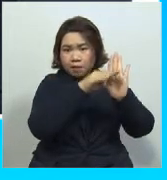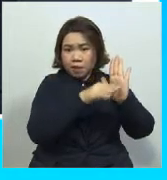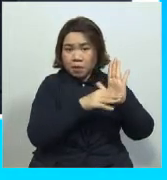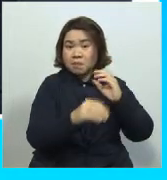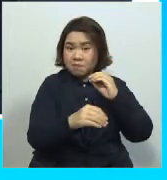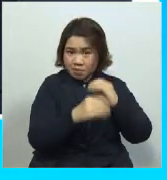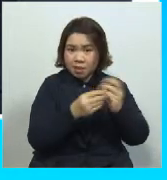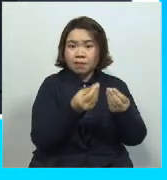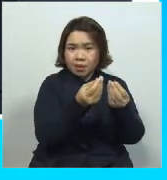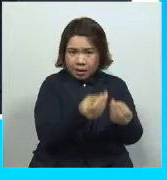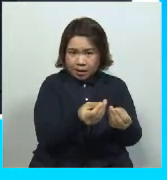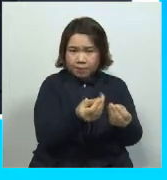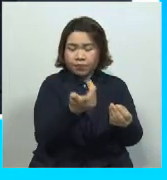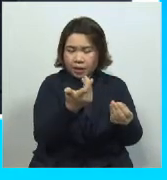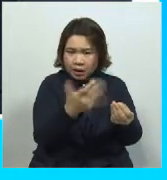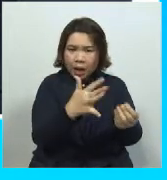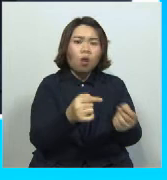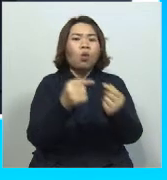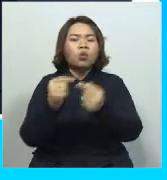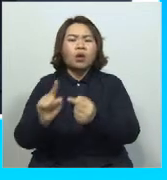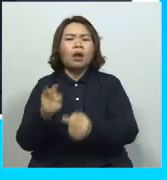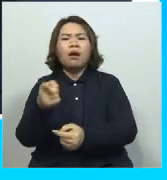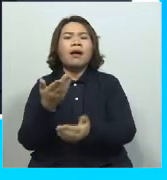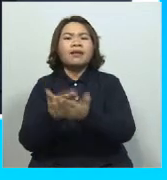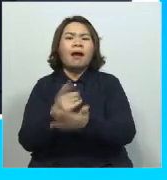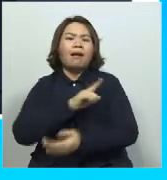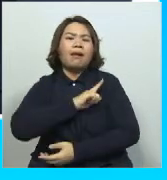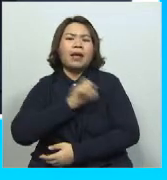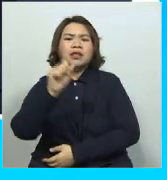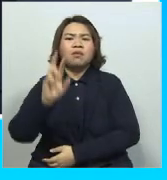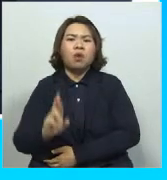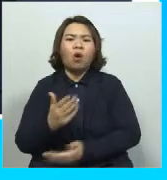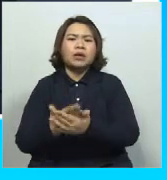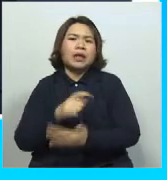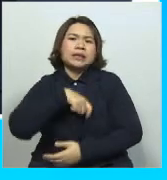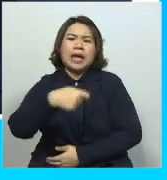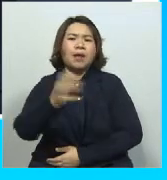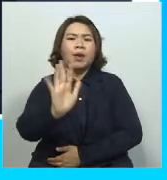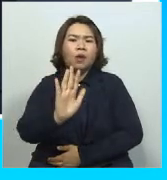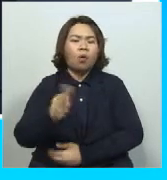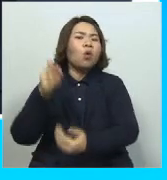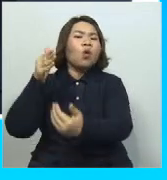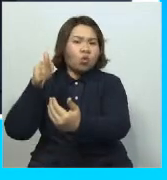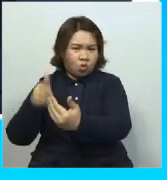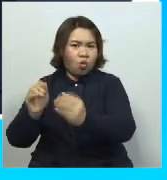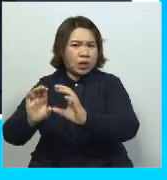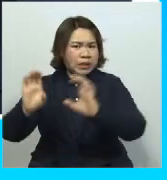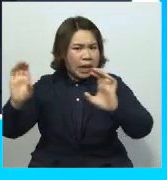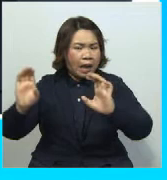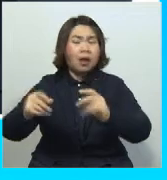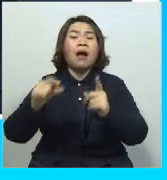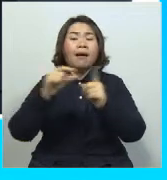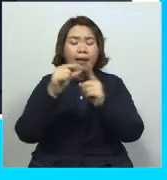ะยังบอกว่าคุณไม่ต้องสำรองจ่ายเงินไปก่อนตรงนี้ให้เบิกจ่ายตรงนั่นเองคำว่าไม่ต้องเอาใบเสร็จม